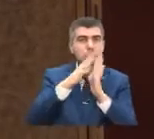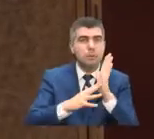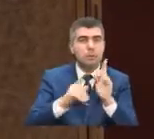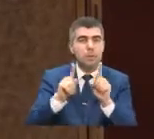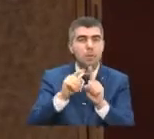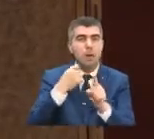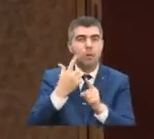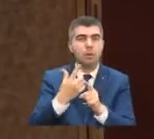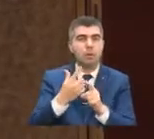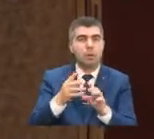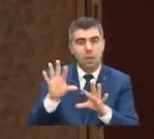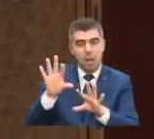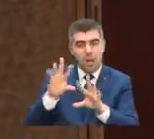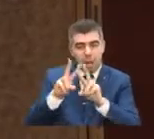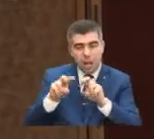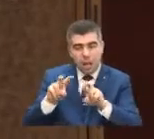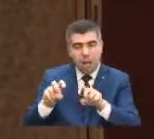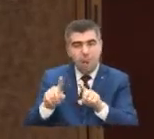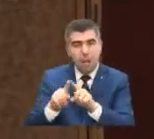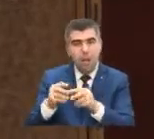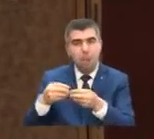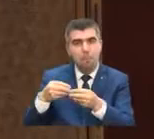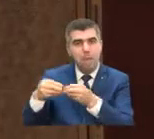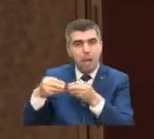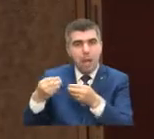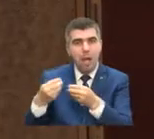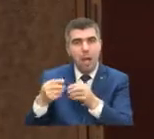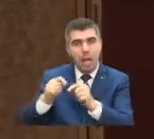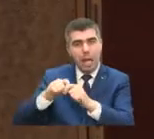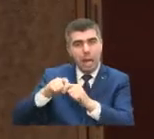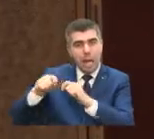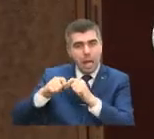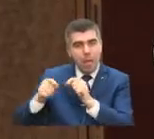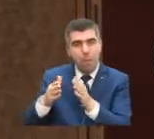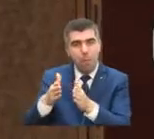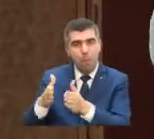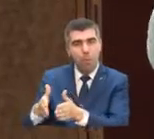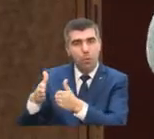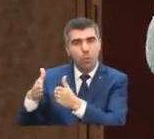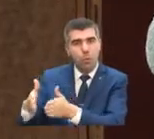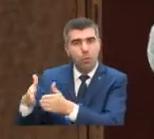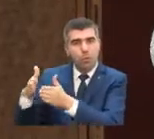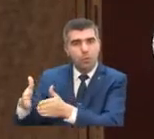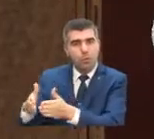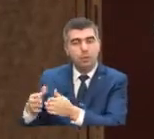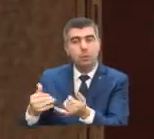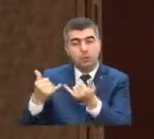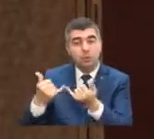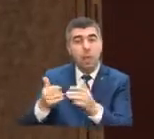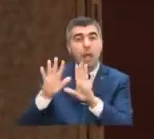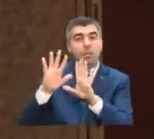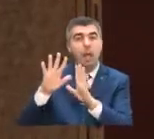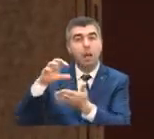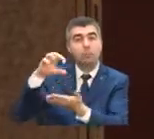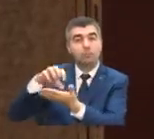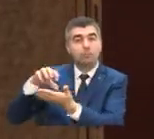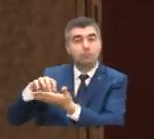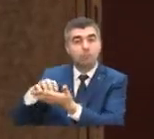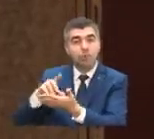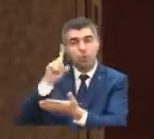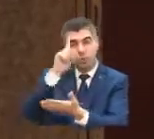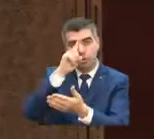مراكز الفرز، عشرة انطلقت فيها الصفقات واليوم هي قيد الإنجاز، عشرة غتنطلق إن شاء